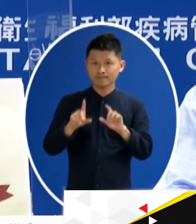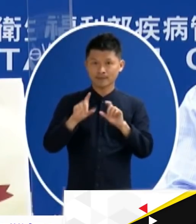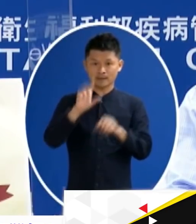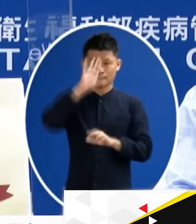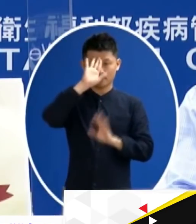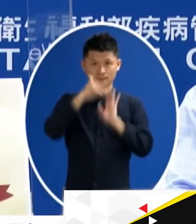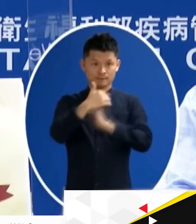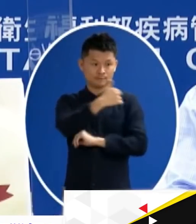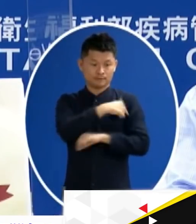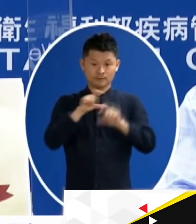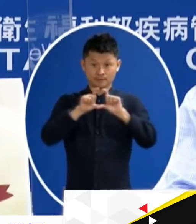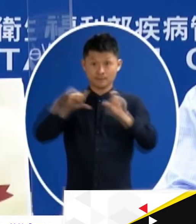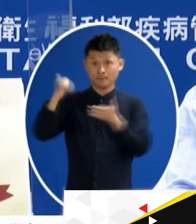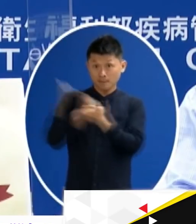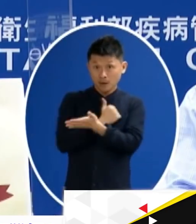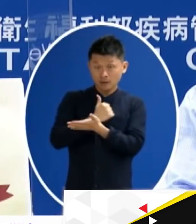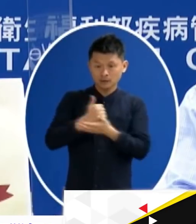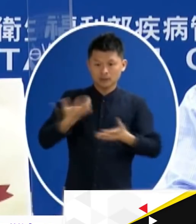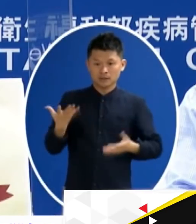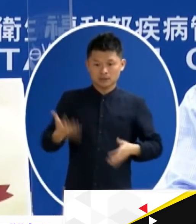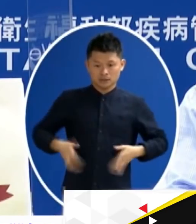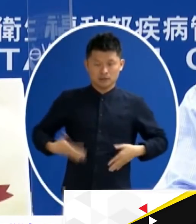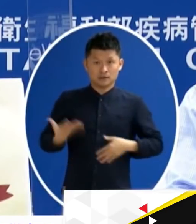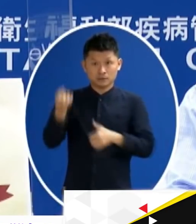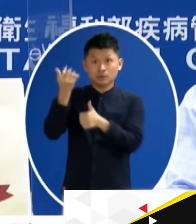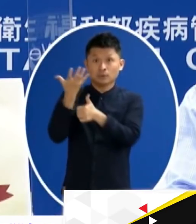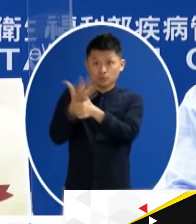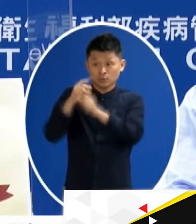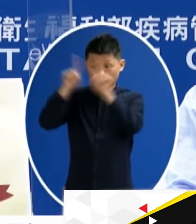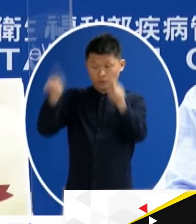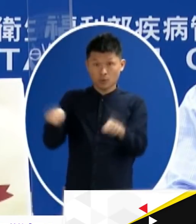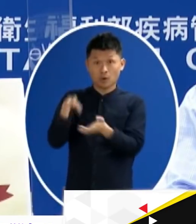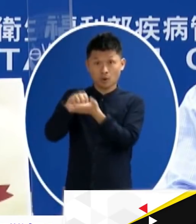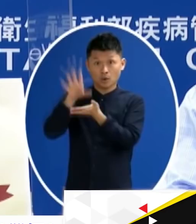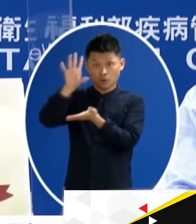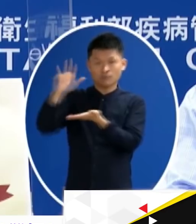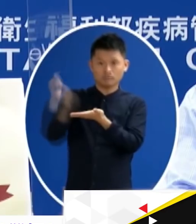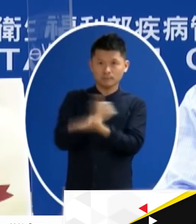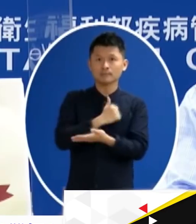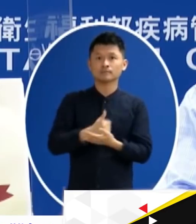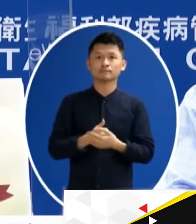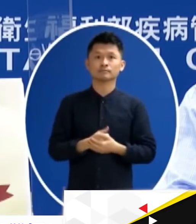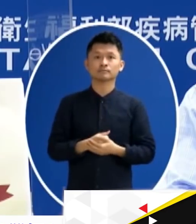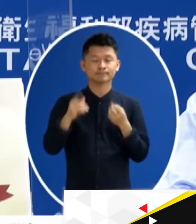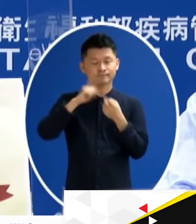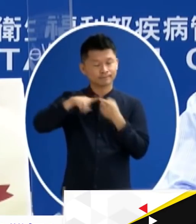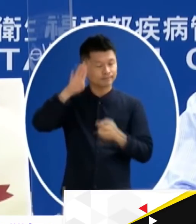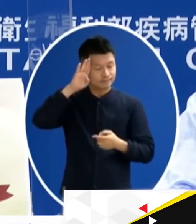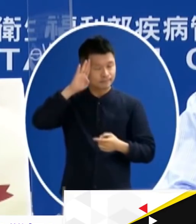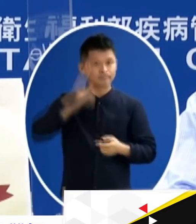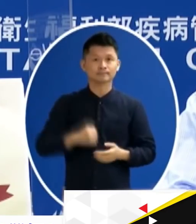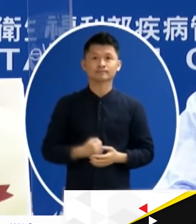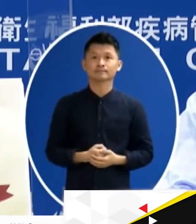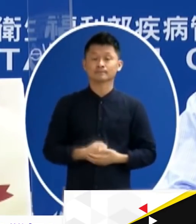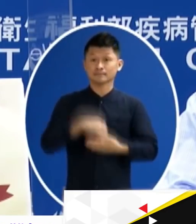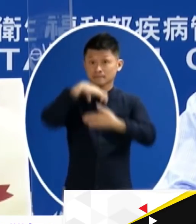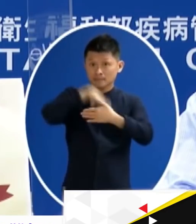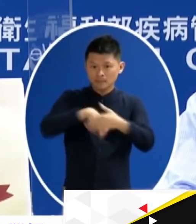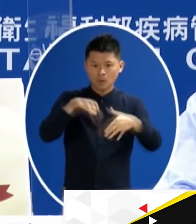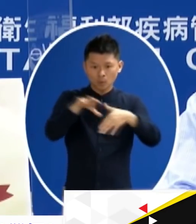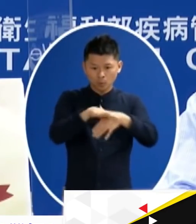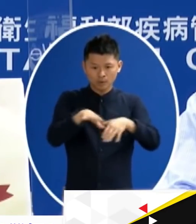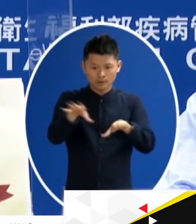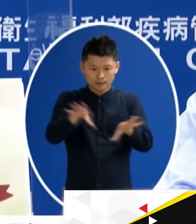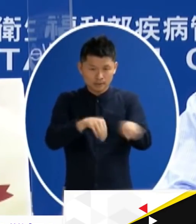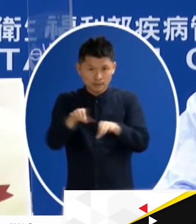一定是用 EUA 进口，因为所有的疫苗都还没有正式的一个药证。好，这里面相关的文